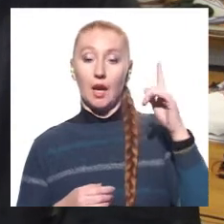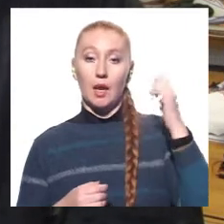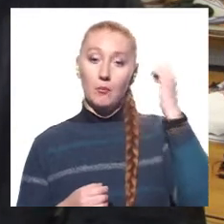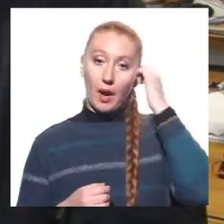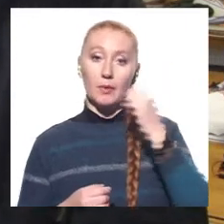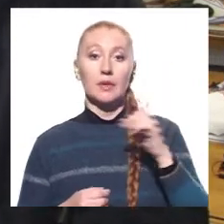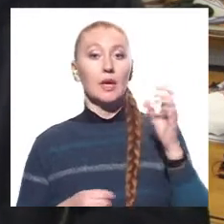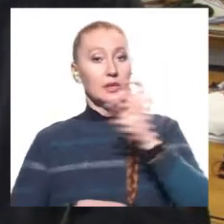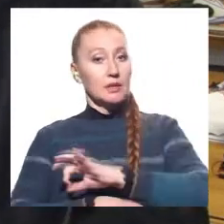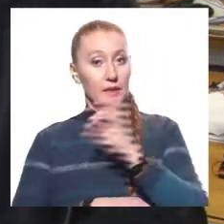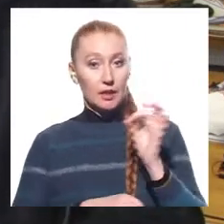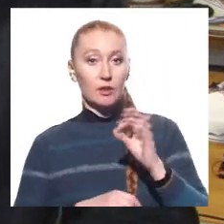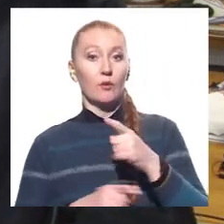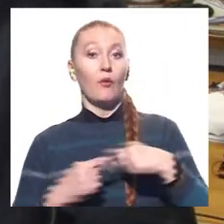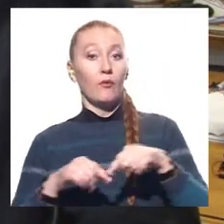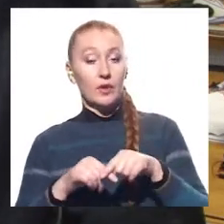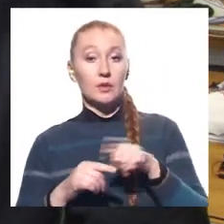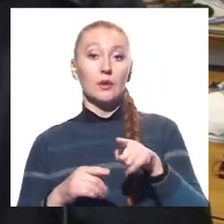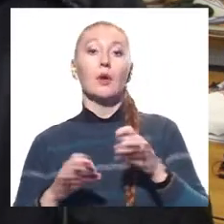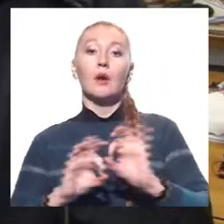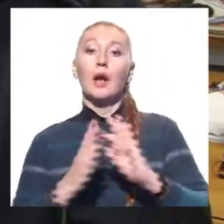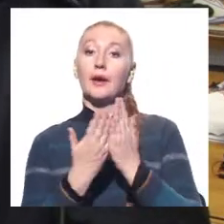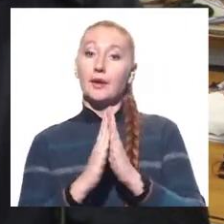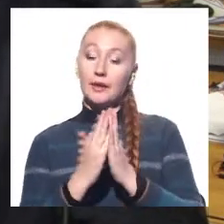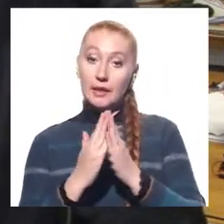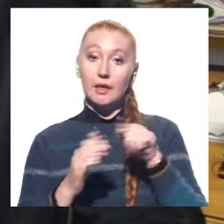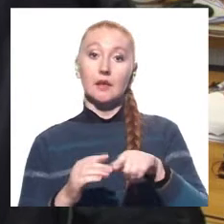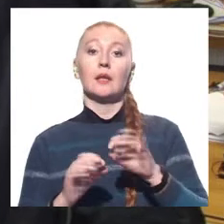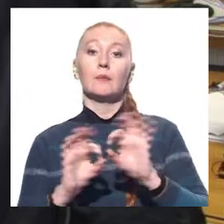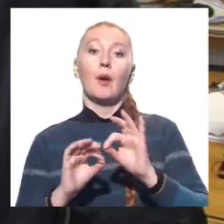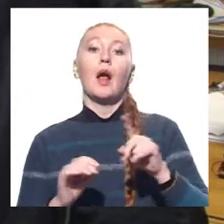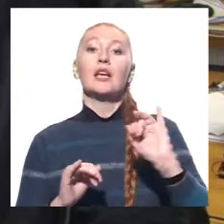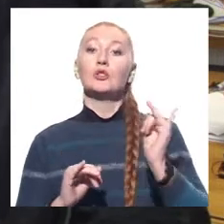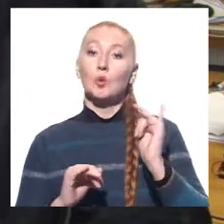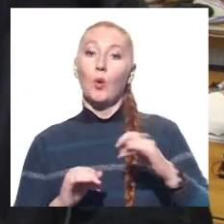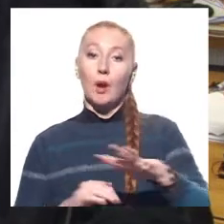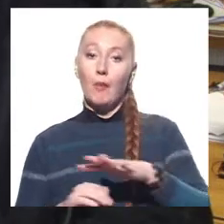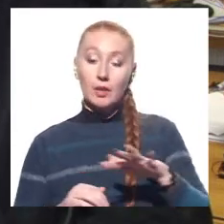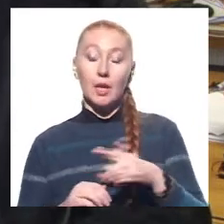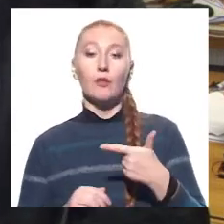відділення, організовували презентацію книги «Майдан. Усна історія», де